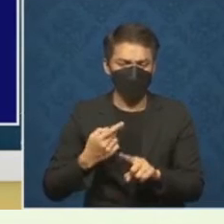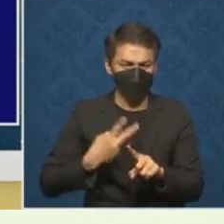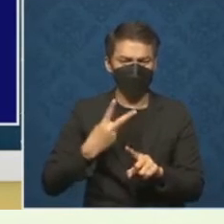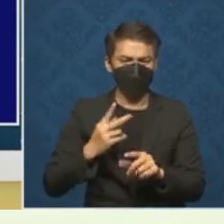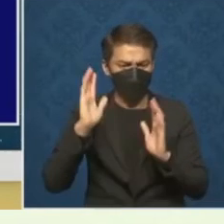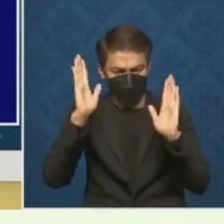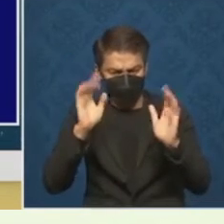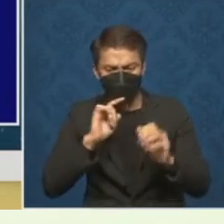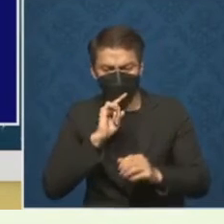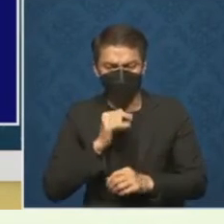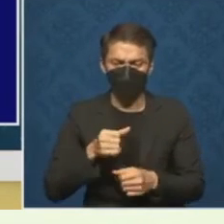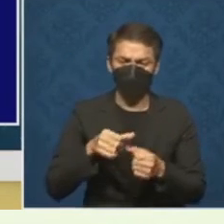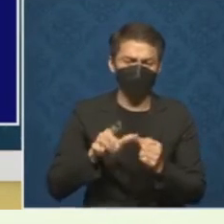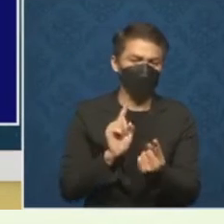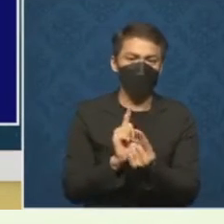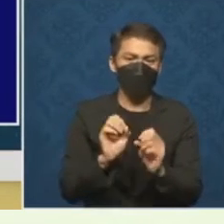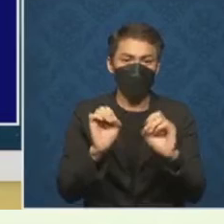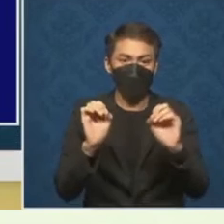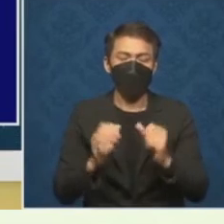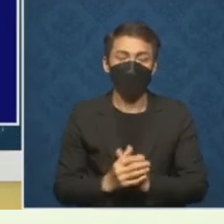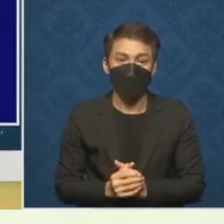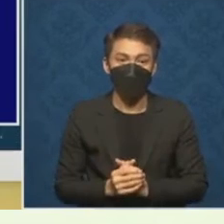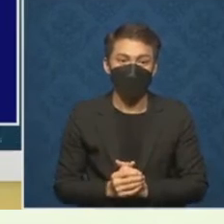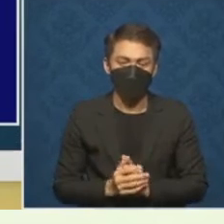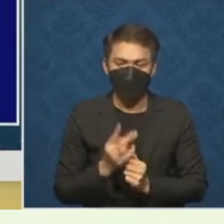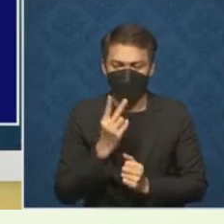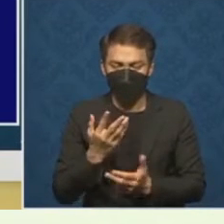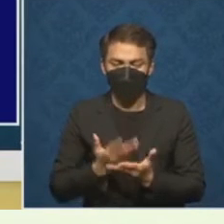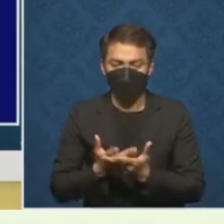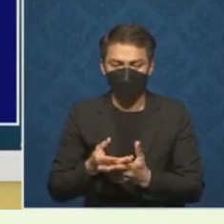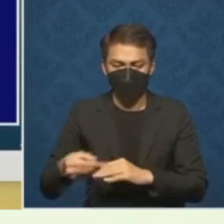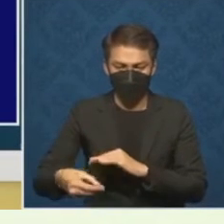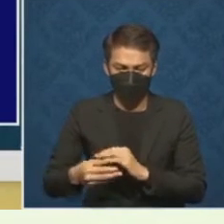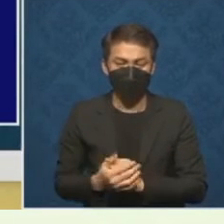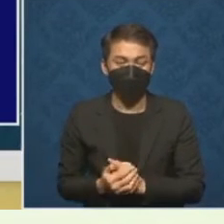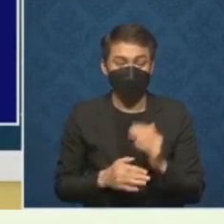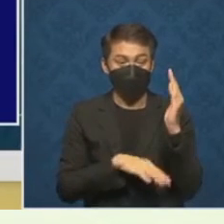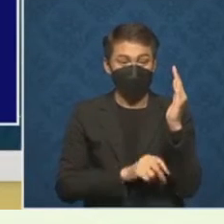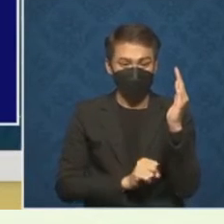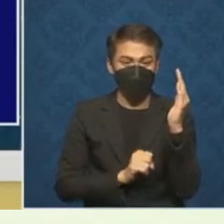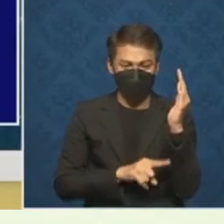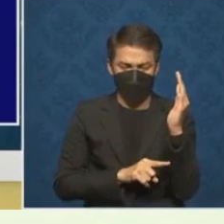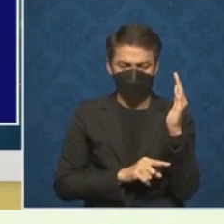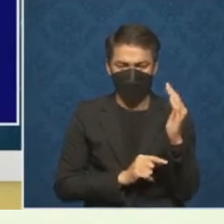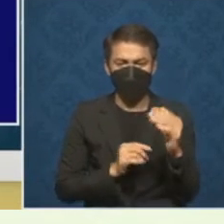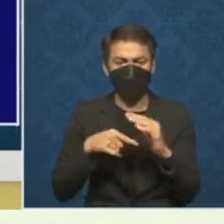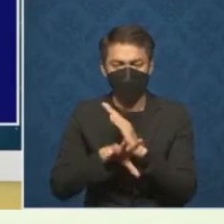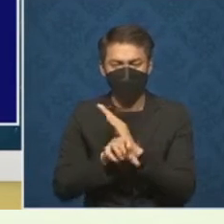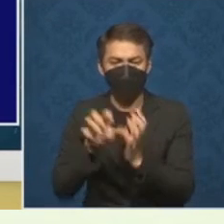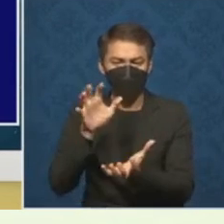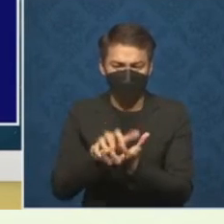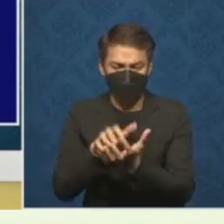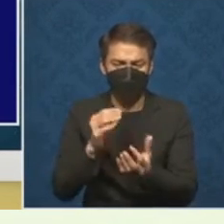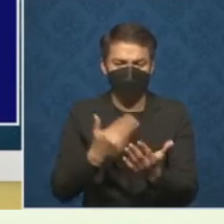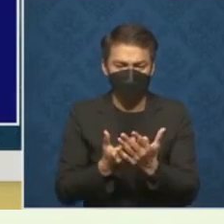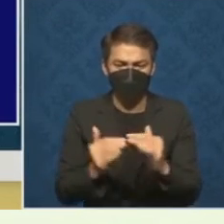ที่นครศรีเนี่ยจำนวนเงินที่ซื้อเสียงก็เท่ากับสมุดประกาศนะครับแต่สุดท้ายก็ทุ่มกันหนัก 1,000 ถึ